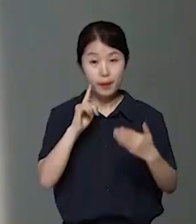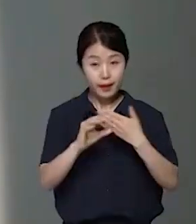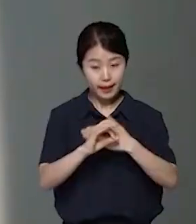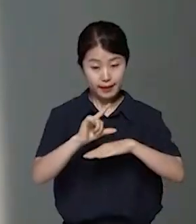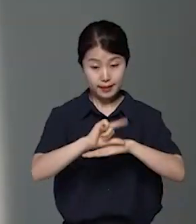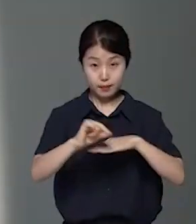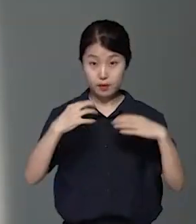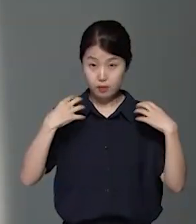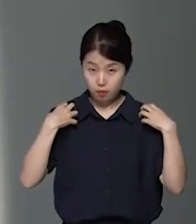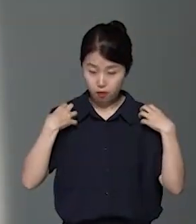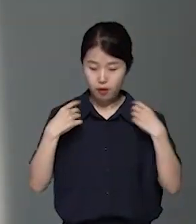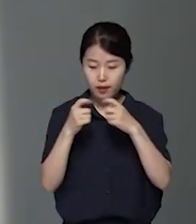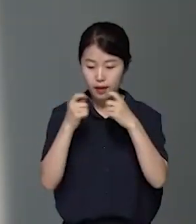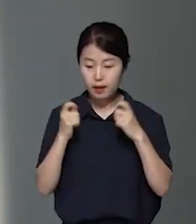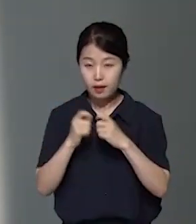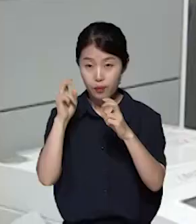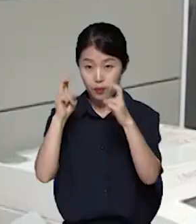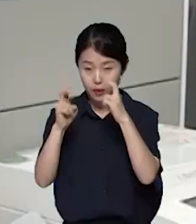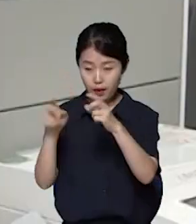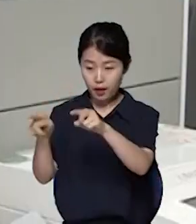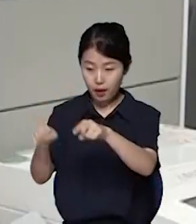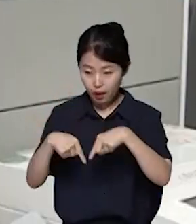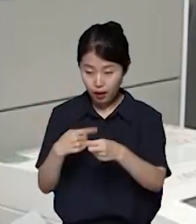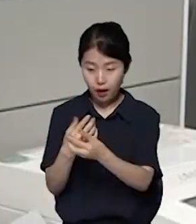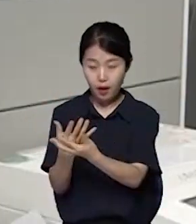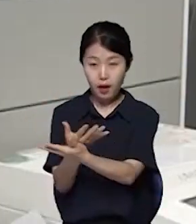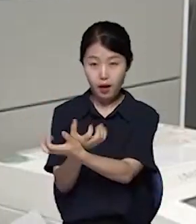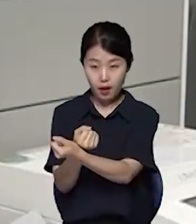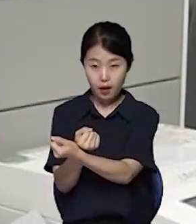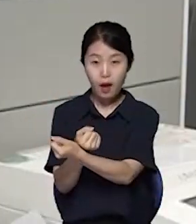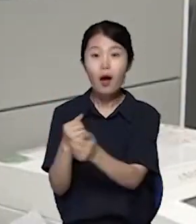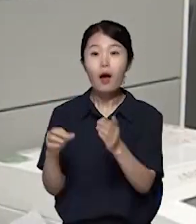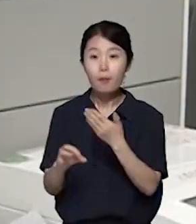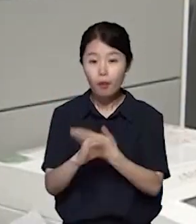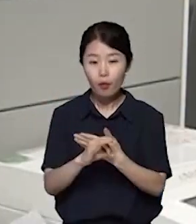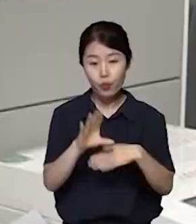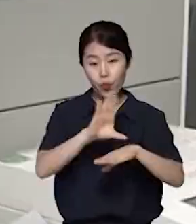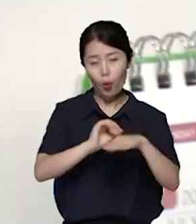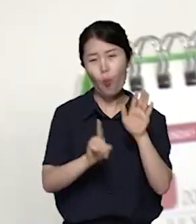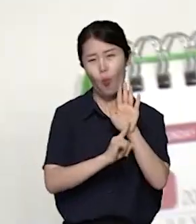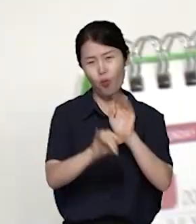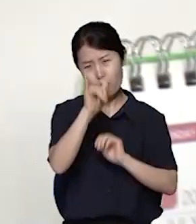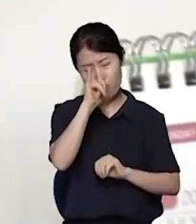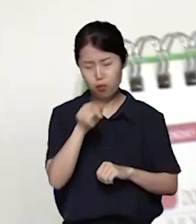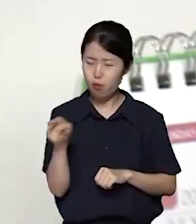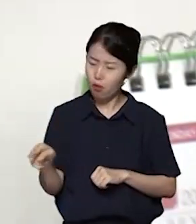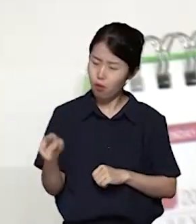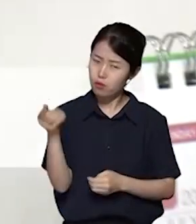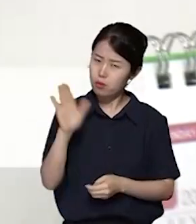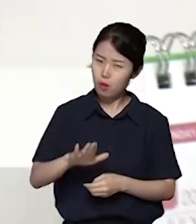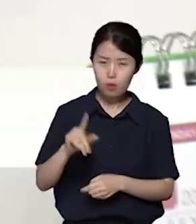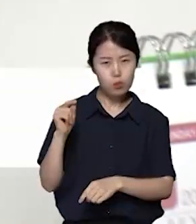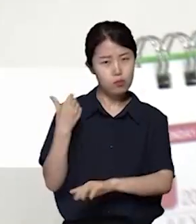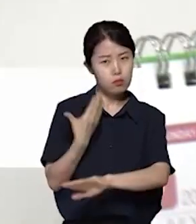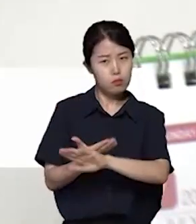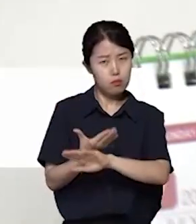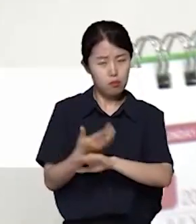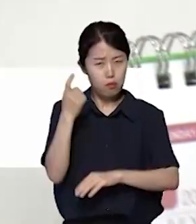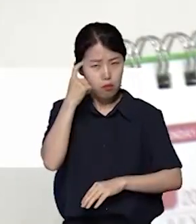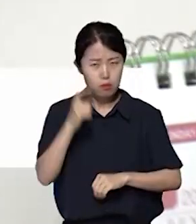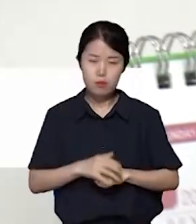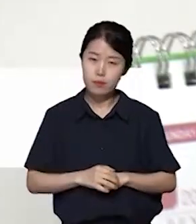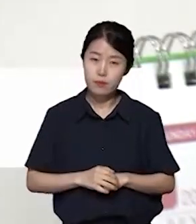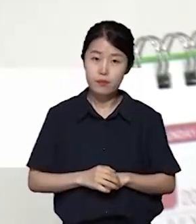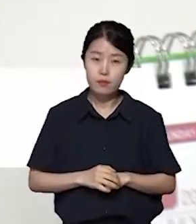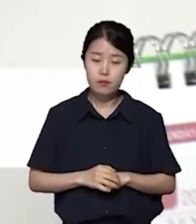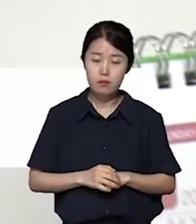언론 홍보를 하는 것에 비춰볼 때 담양군의 태도는 석연치 않은 점이 한둘이 아닙니다. 아, 보도자료 안 나갔던 거예요? 네.